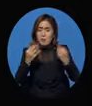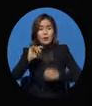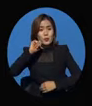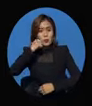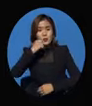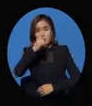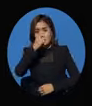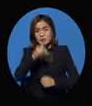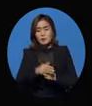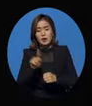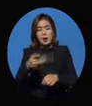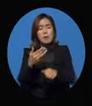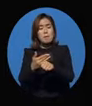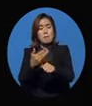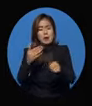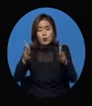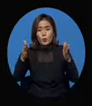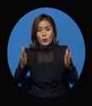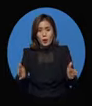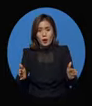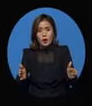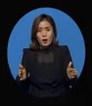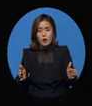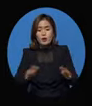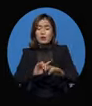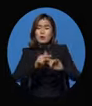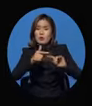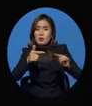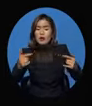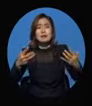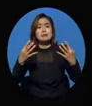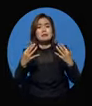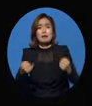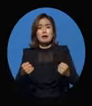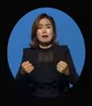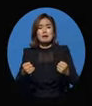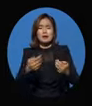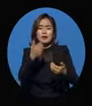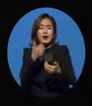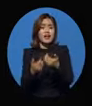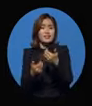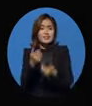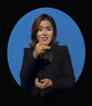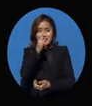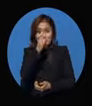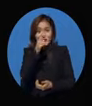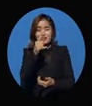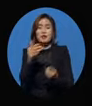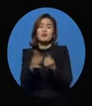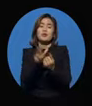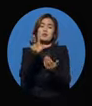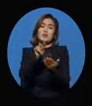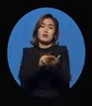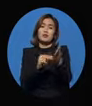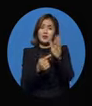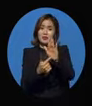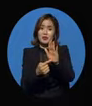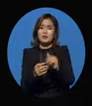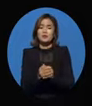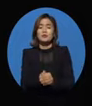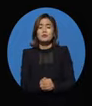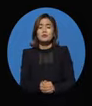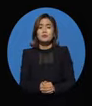있었습니다 이러한 8 년의 기간 동안에 여러 가지 수많은 그 이해 관계에 갈등이 있었기 때문에 나타난 문제이고 이 그 누구나 진